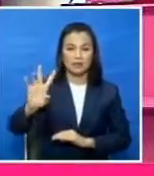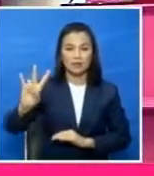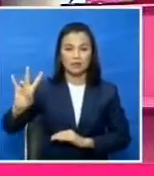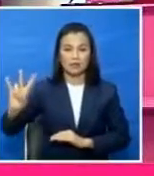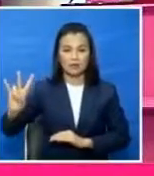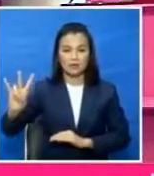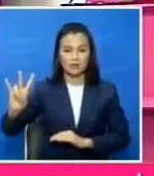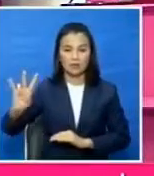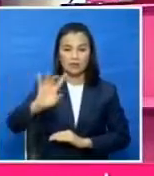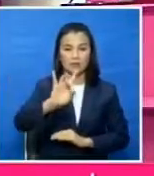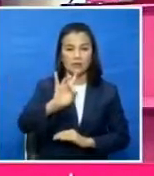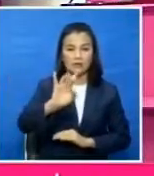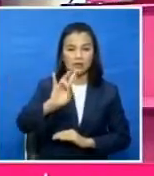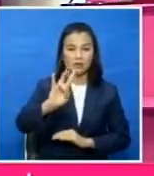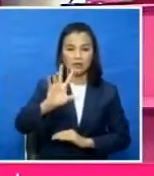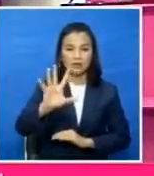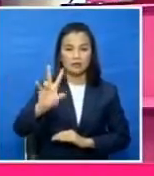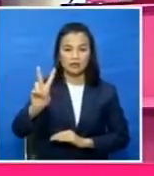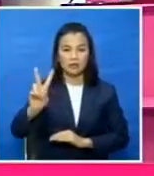8752377